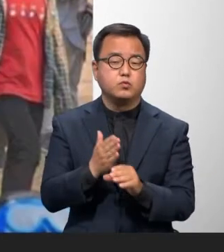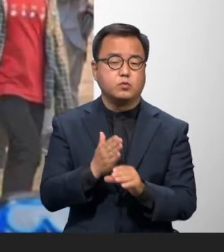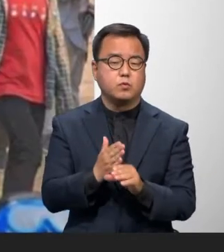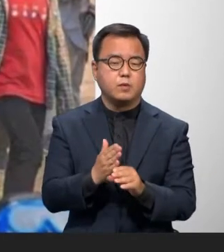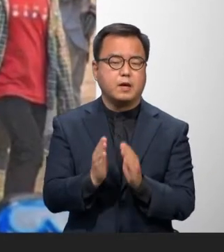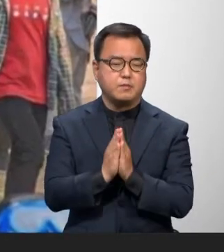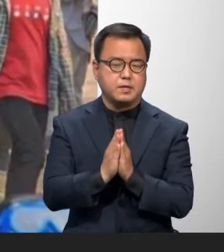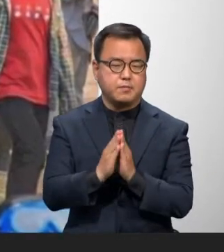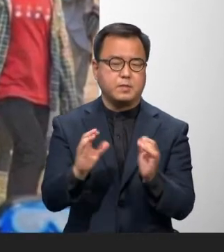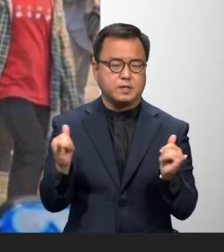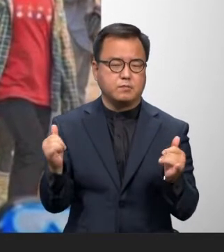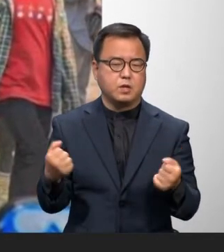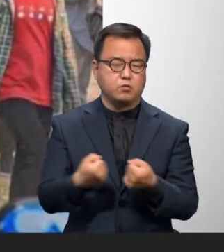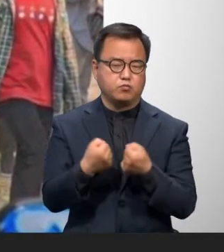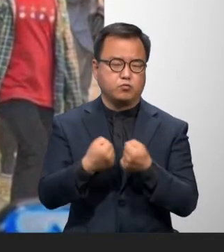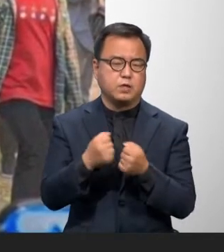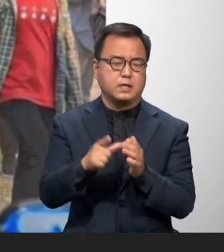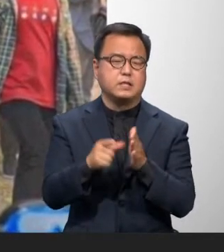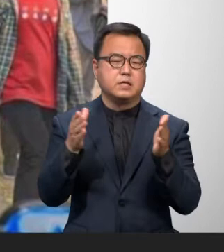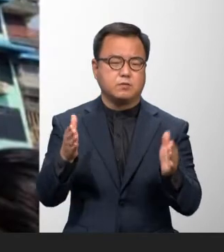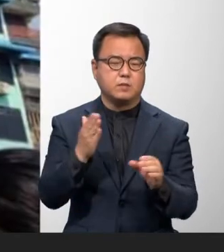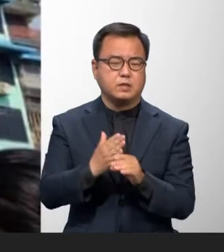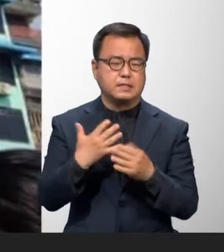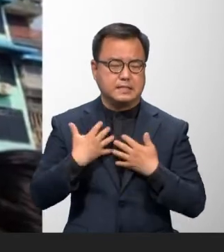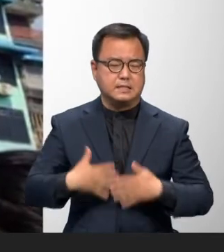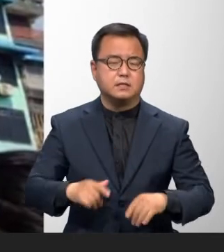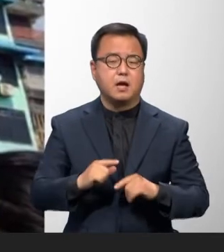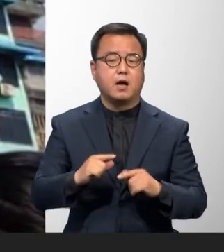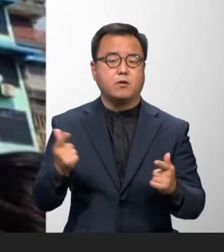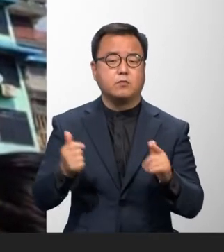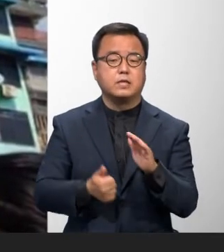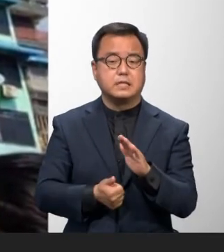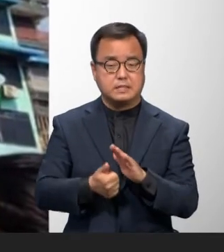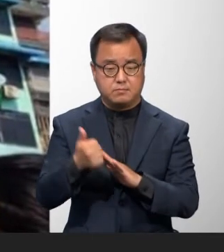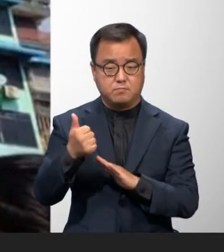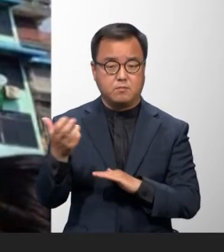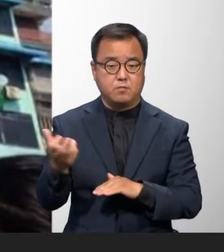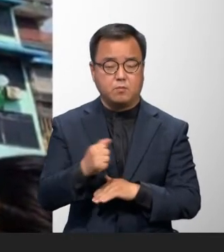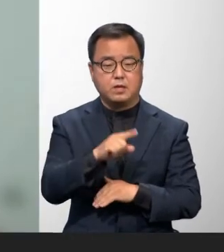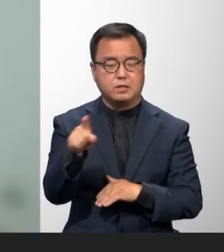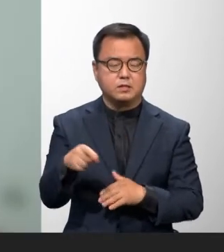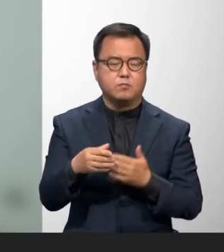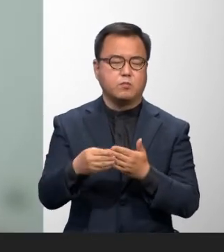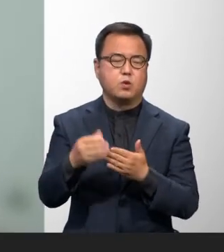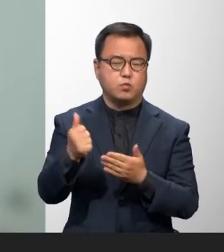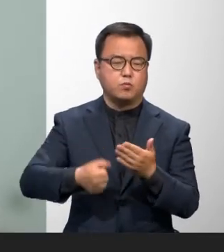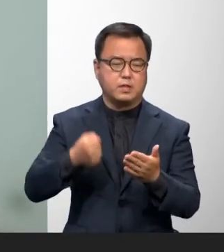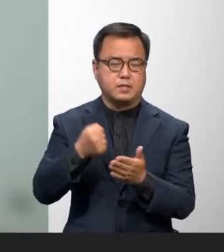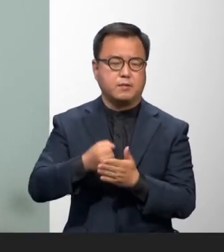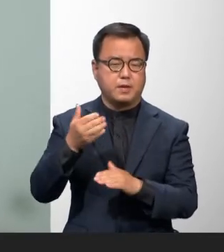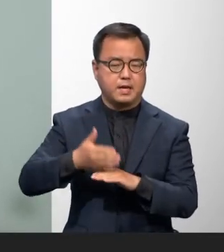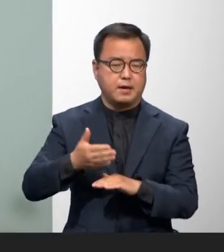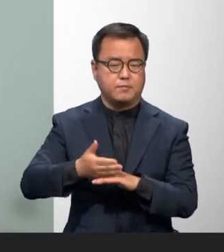시민들은 긴 투쟁 기간 지치지 않고 희망이 되어준 이들의 용기와 리더십에 감사를 표하고 있습니다.